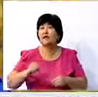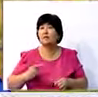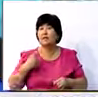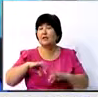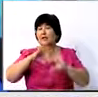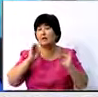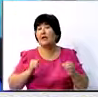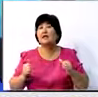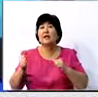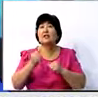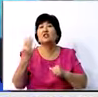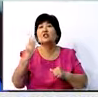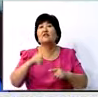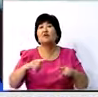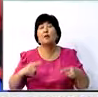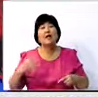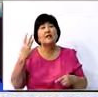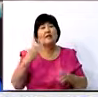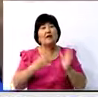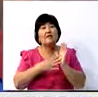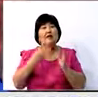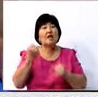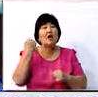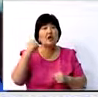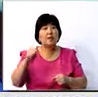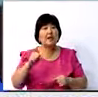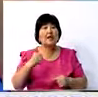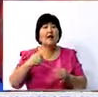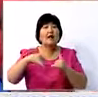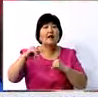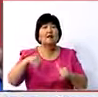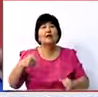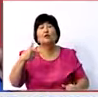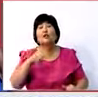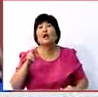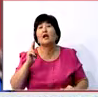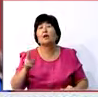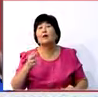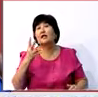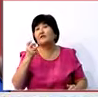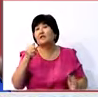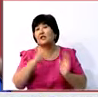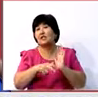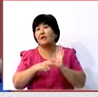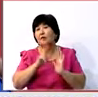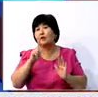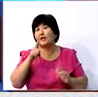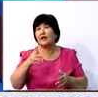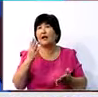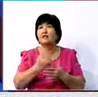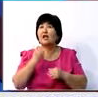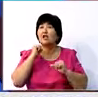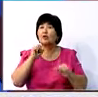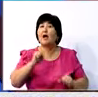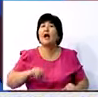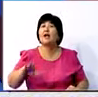перчатки пробились в четвертьфинал. 9-й день начался с победы каратистки Гузали Гафуровой. В весе 68 килограммов она стала